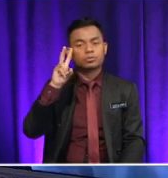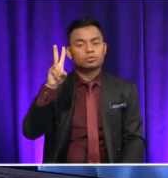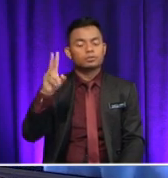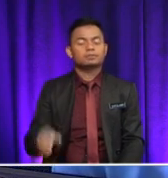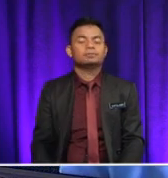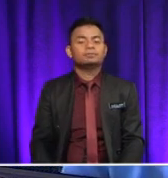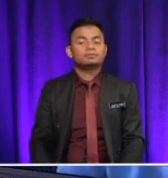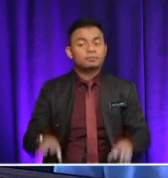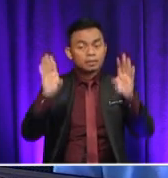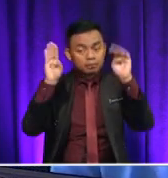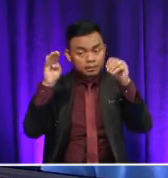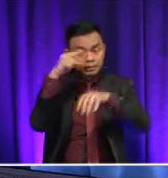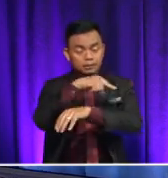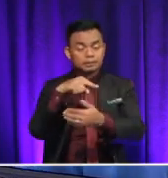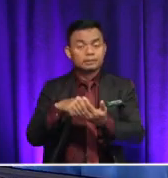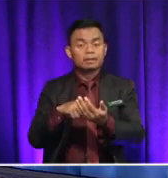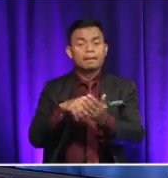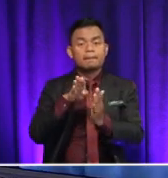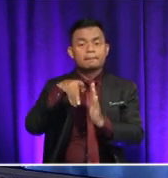tingkatan 5